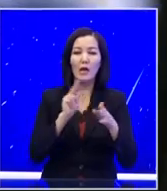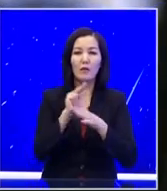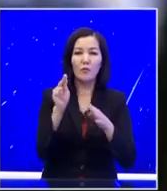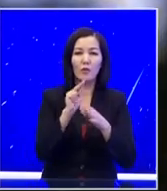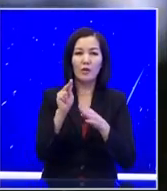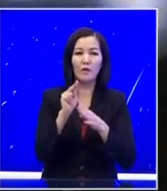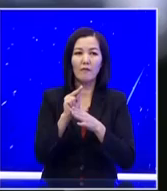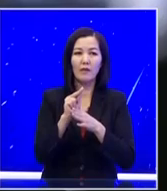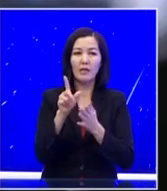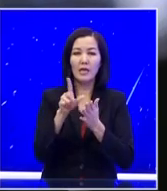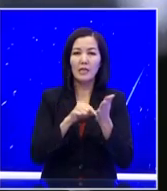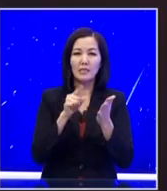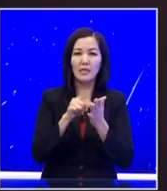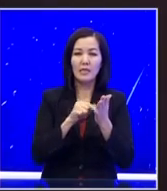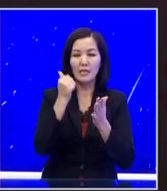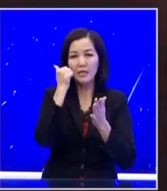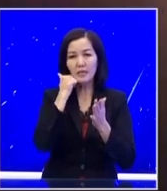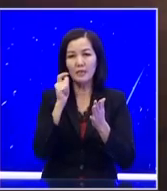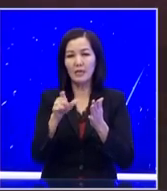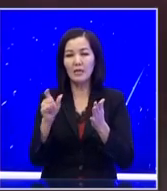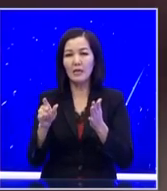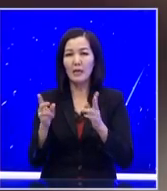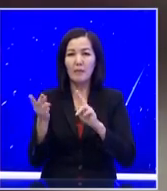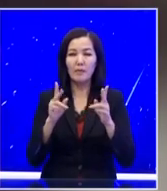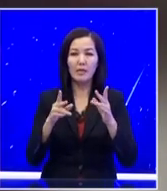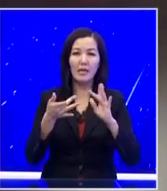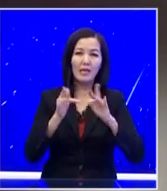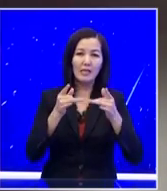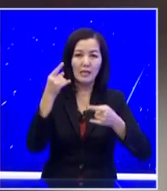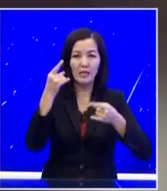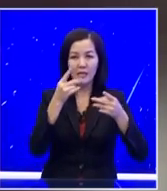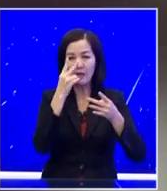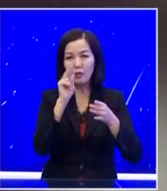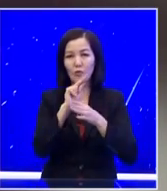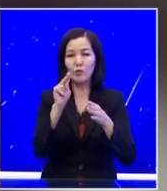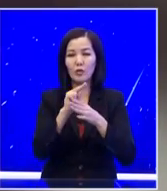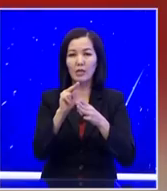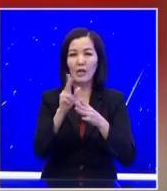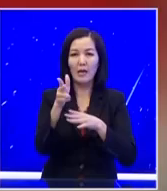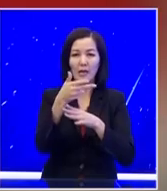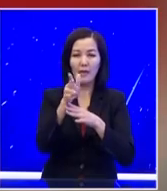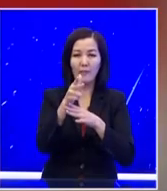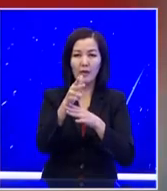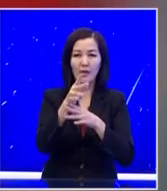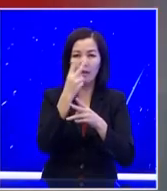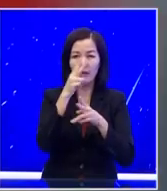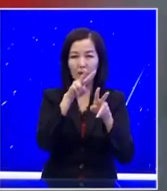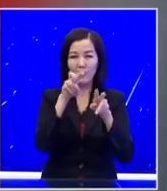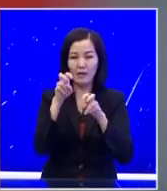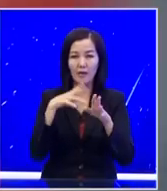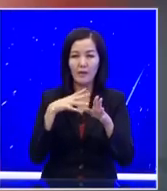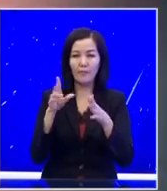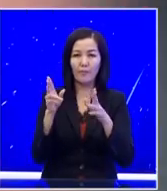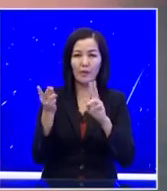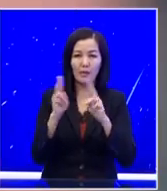Харамильо зейнеткерлер зерікпес үшін биді интернет арқылы үйретеді. Оның әр қимылын камера арқылы зейнеткерлер қалт жібермейді,